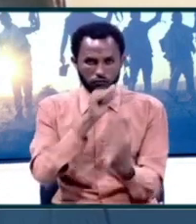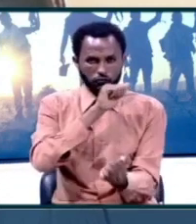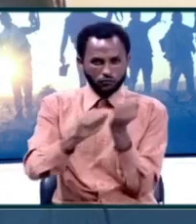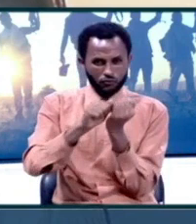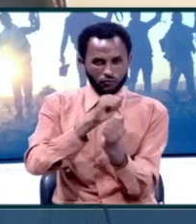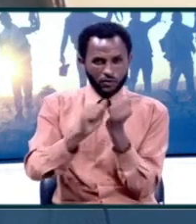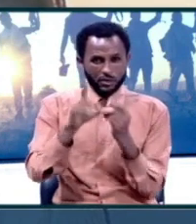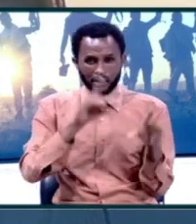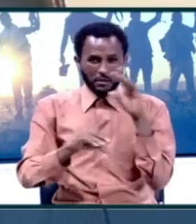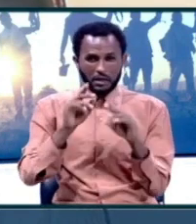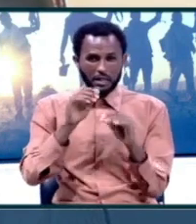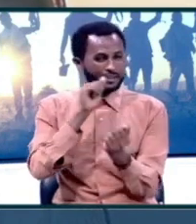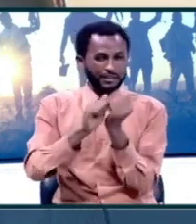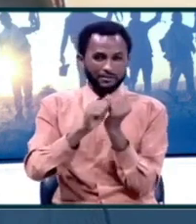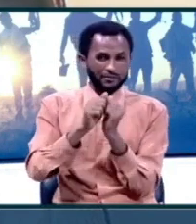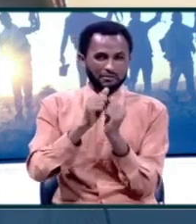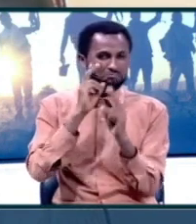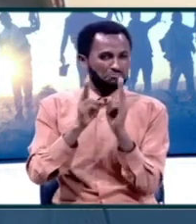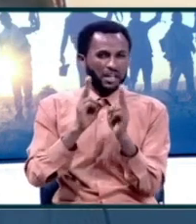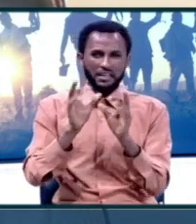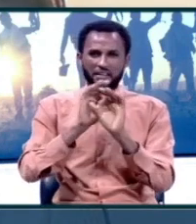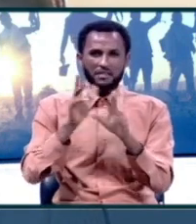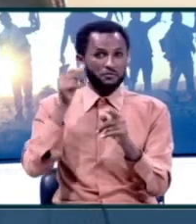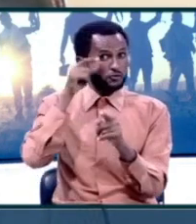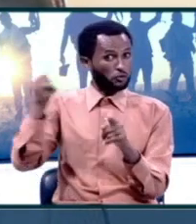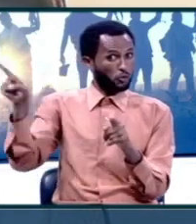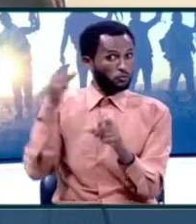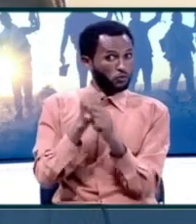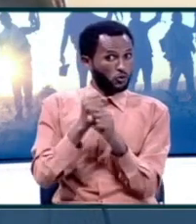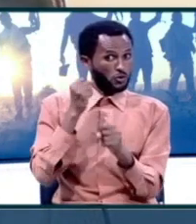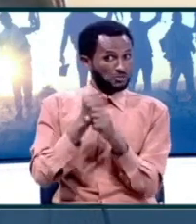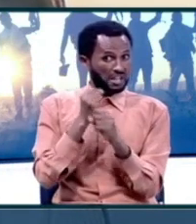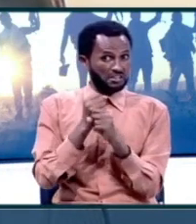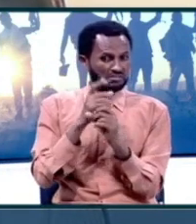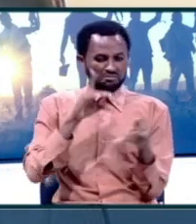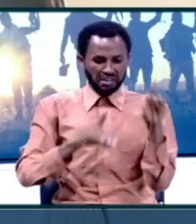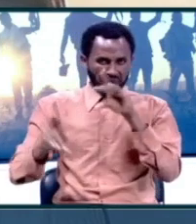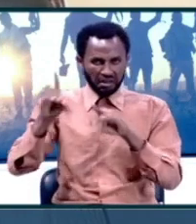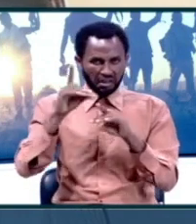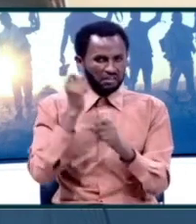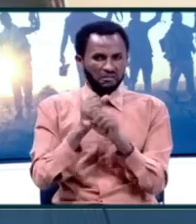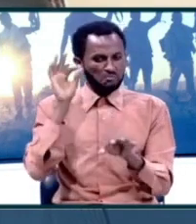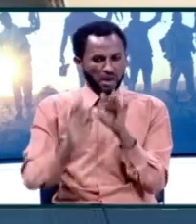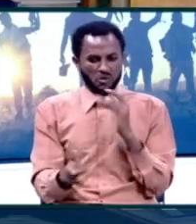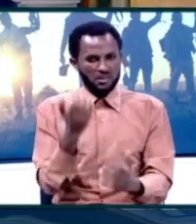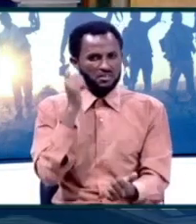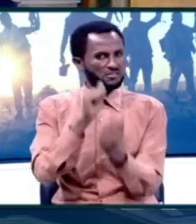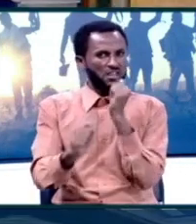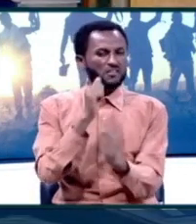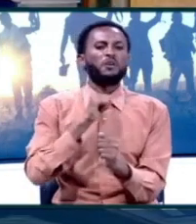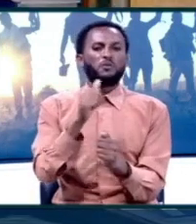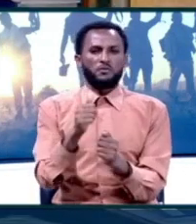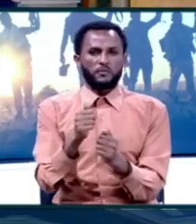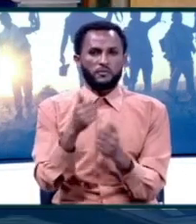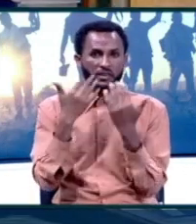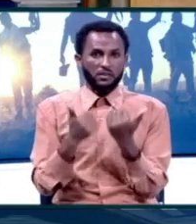ብኬሚካል ዝጠፍእ ታሪክ ግን የብልናይ እሳቶም ዝሰርሕዎ ስራሕቲ ብኬሚካል ዝጠፍእ ይኹን ብሓዊ ዝጠፍእ ይኹን እዚ